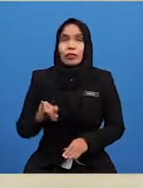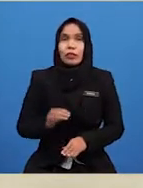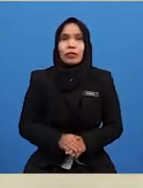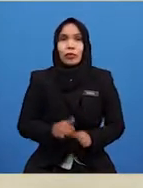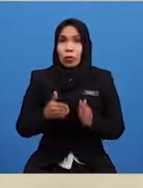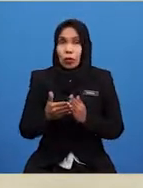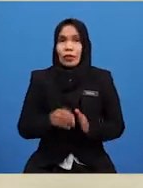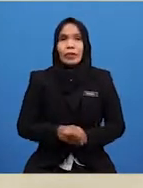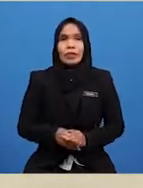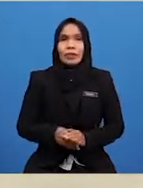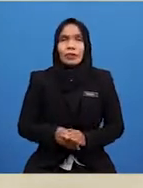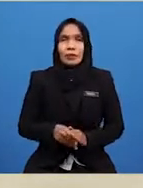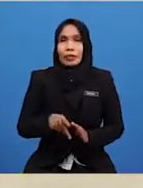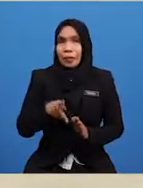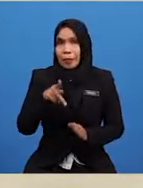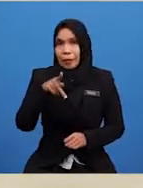oleh pembesar tempatan.